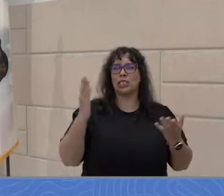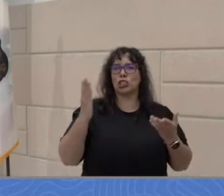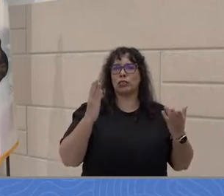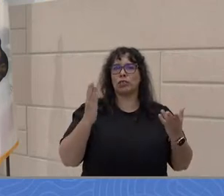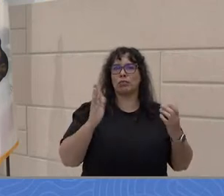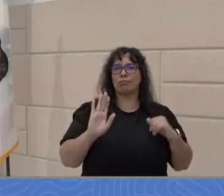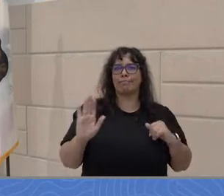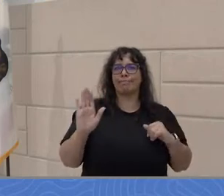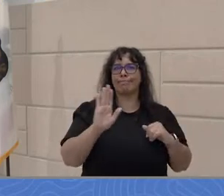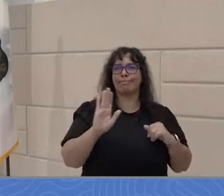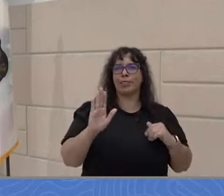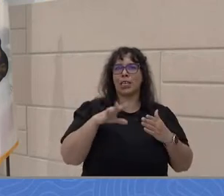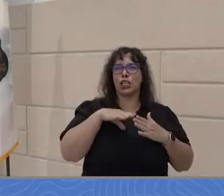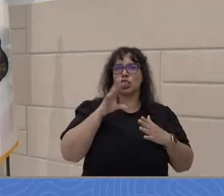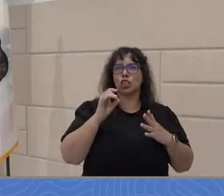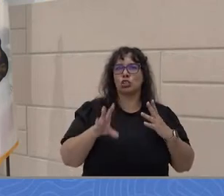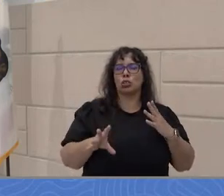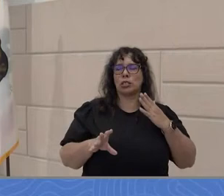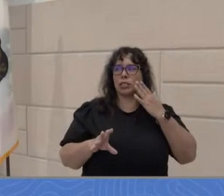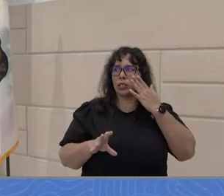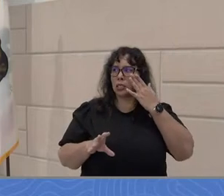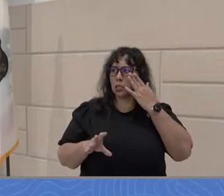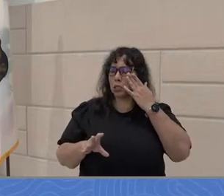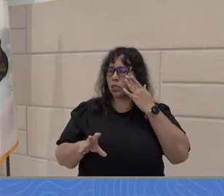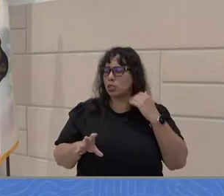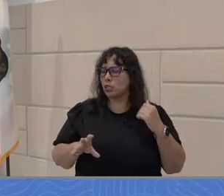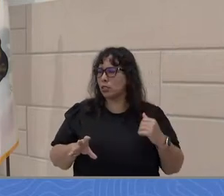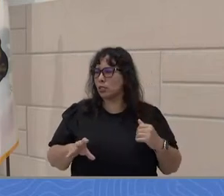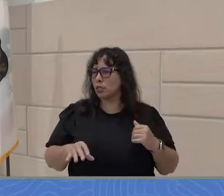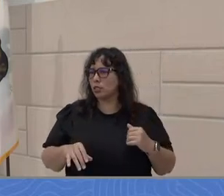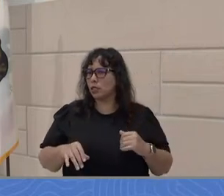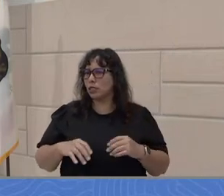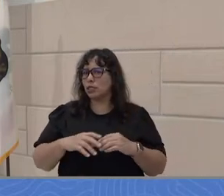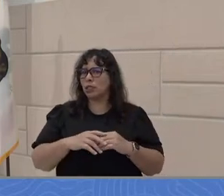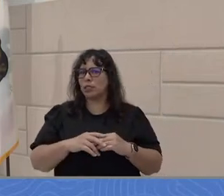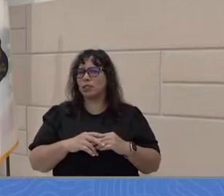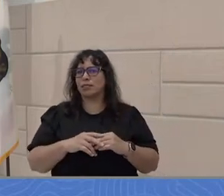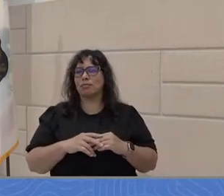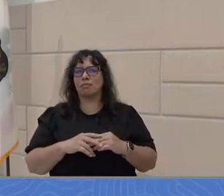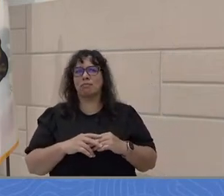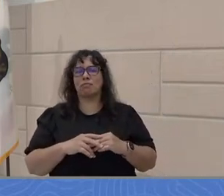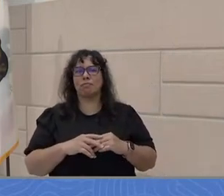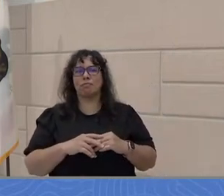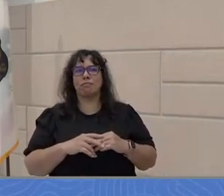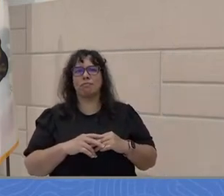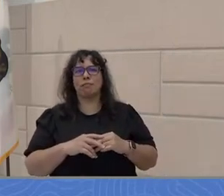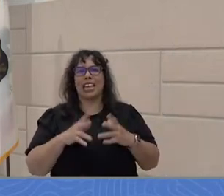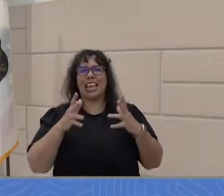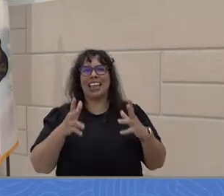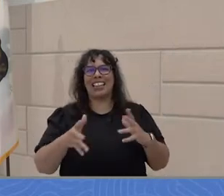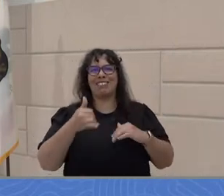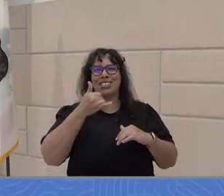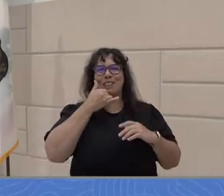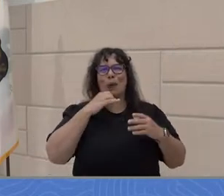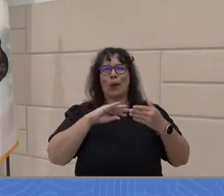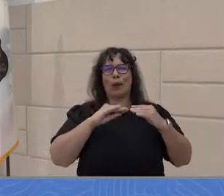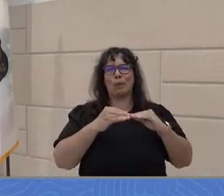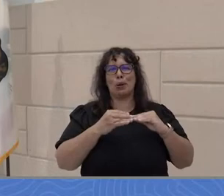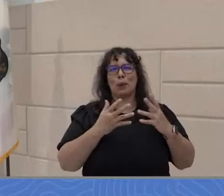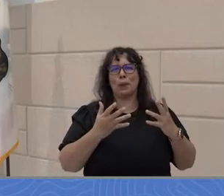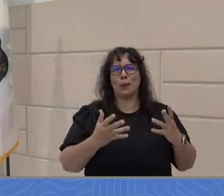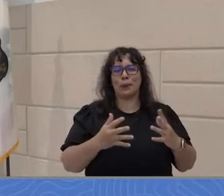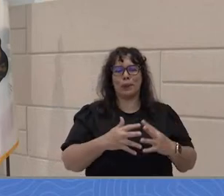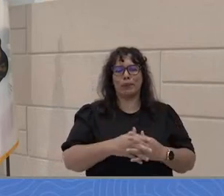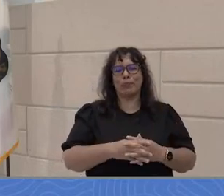ក្រសួងផ្សេងផ្សេងបានក្នុងការទៀមទាជំនួយសម្រាប់បញ្យលទៅកាន់សិស្សនឹងដូច្នេះសូមតេតងទៅកាន់លោ